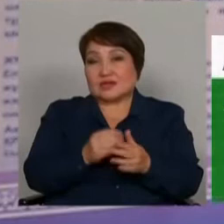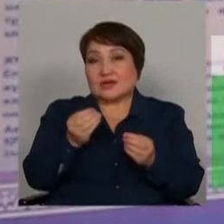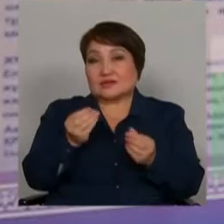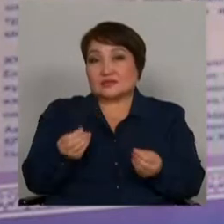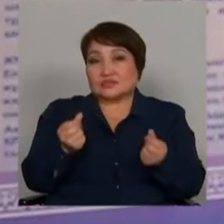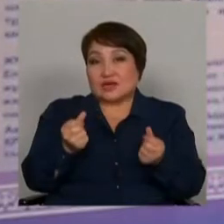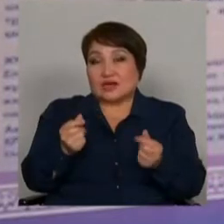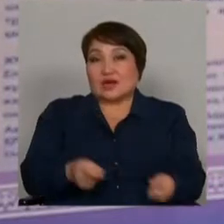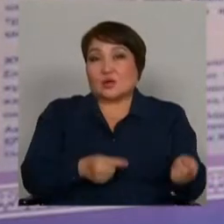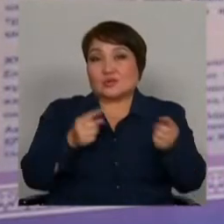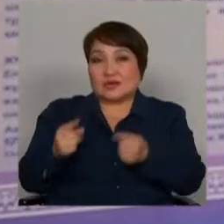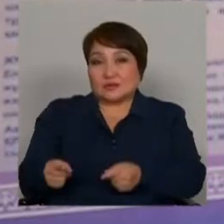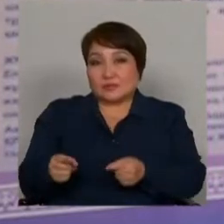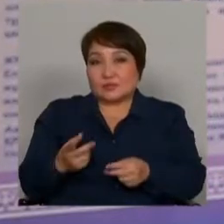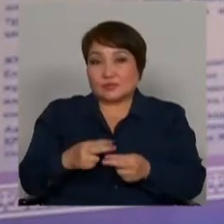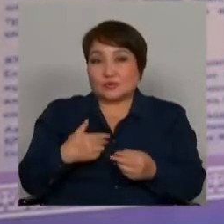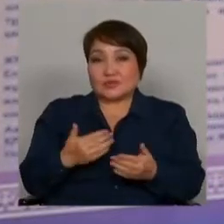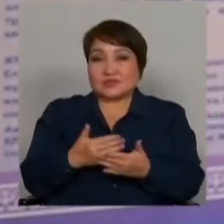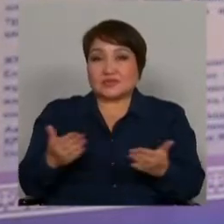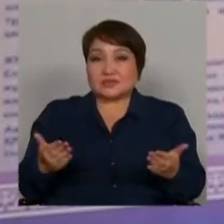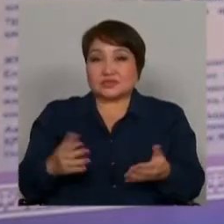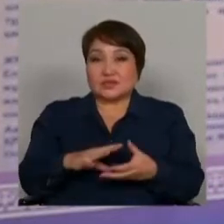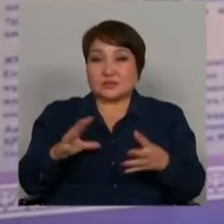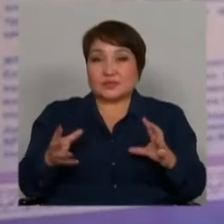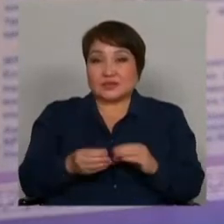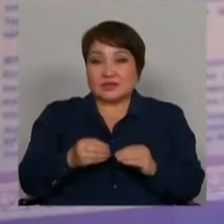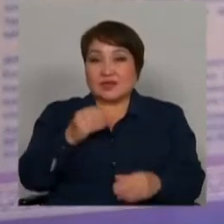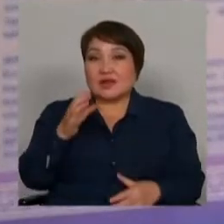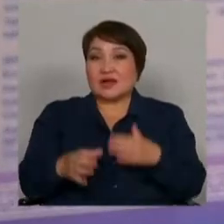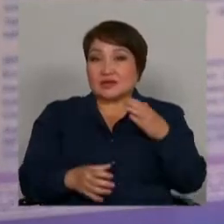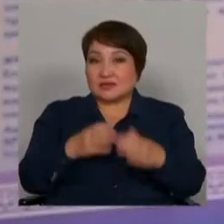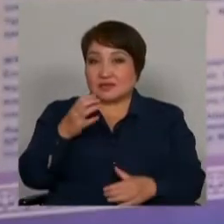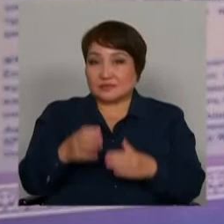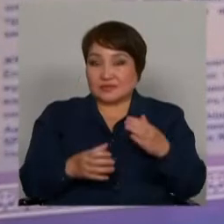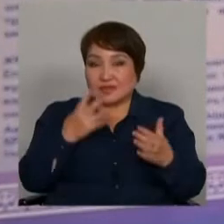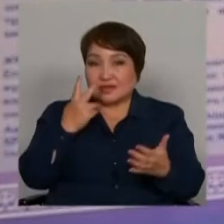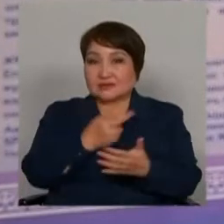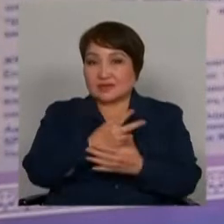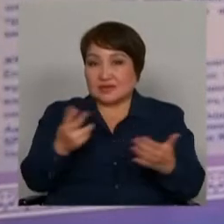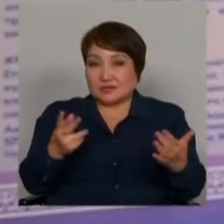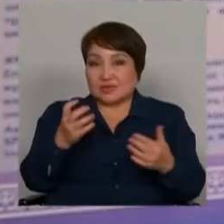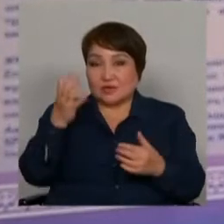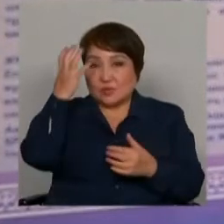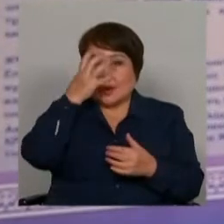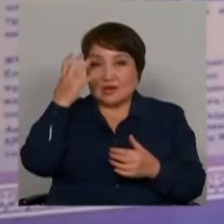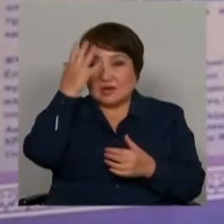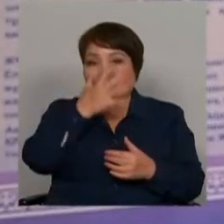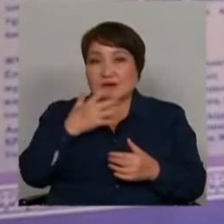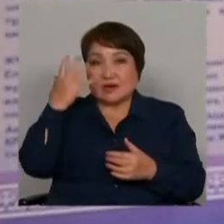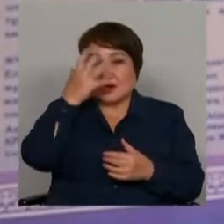жаңағы біздің жалпы әлем дүниесінен қарасаңыз, мынау араб елдерінің жасап